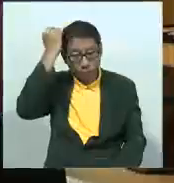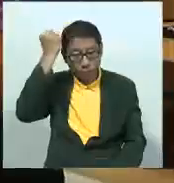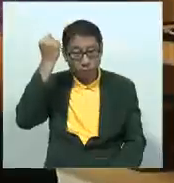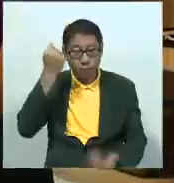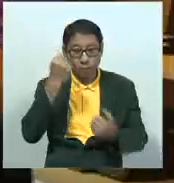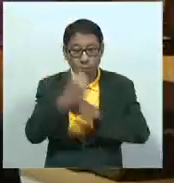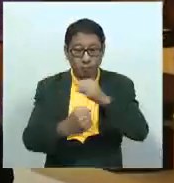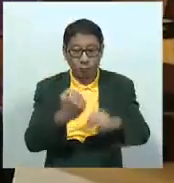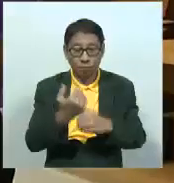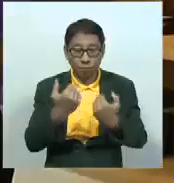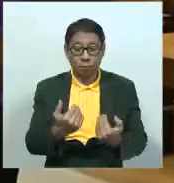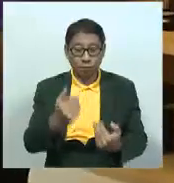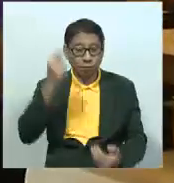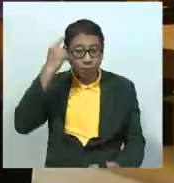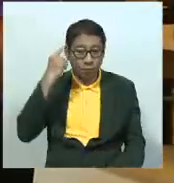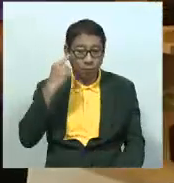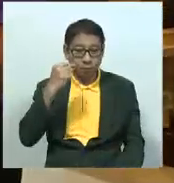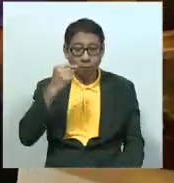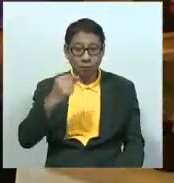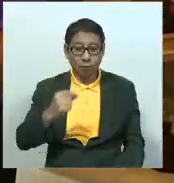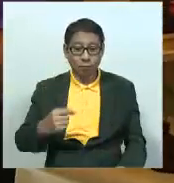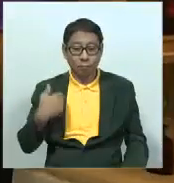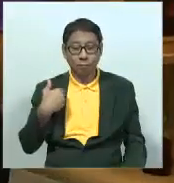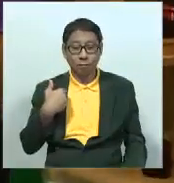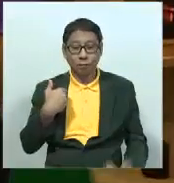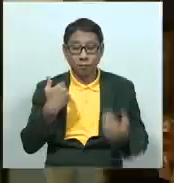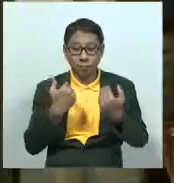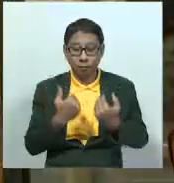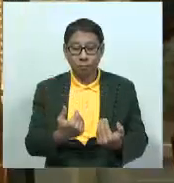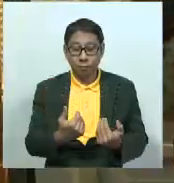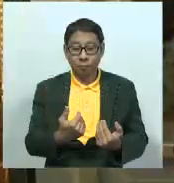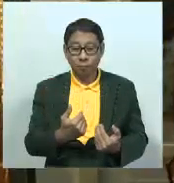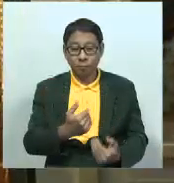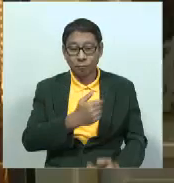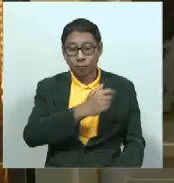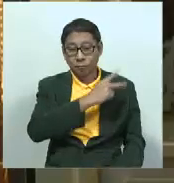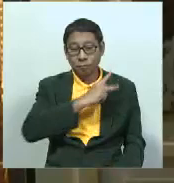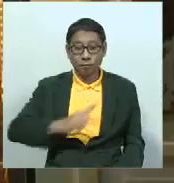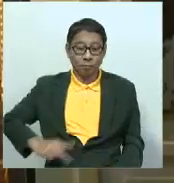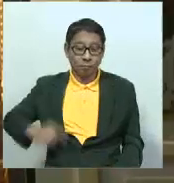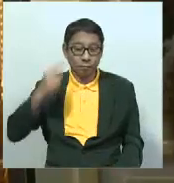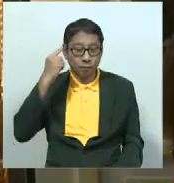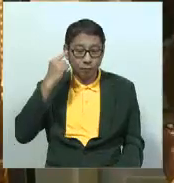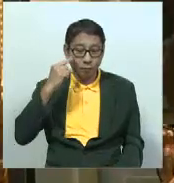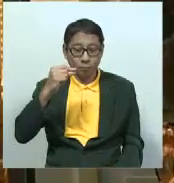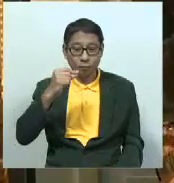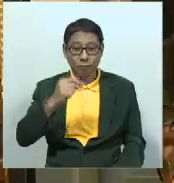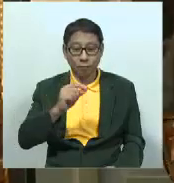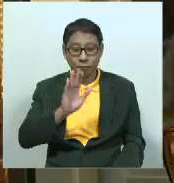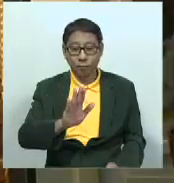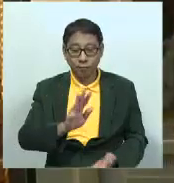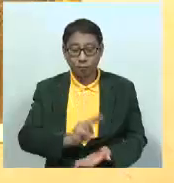ระเจ้าวรวงศ์เธอพระองค์เจ้าสมสวลีกรมหมื่นสุทธนารีนาถองค์นายกกิติมศักดิ์ตลอดชีพของมูล